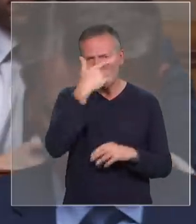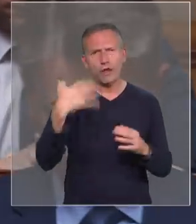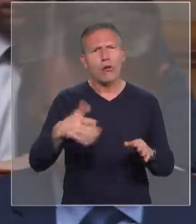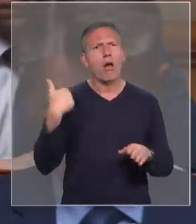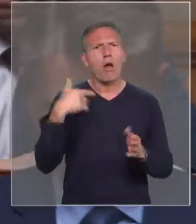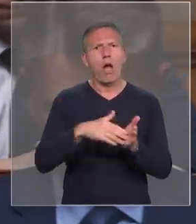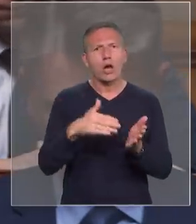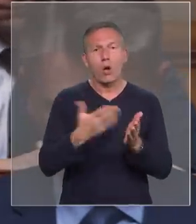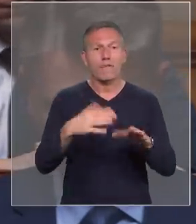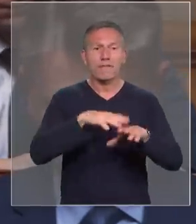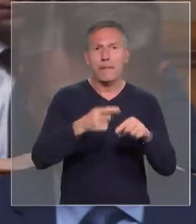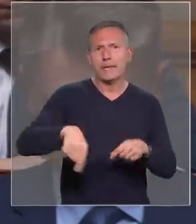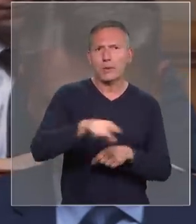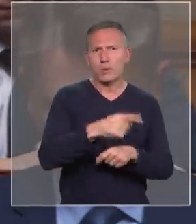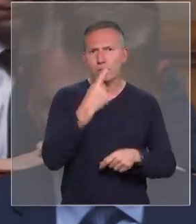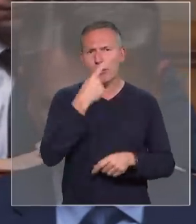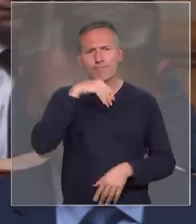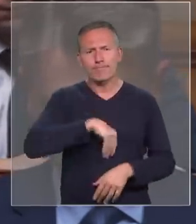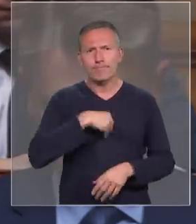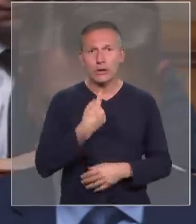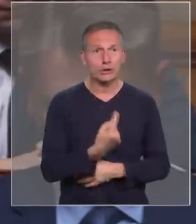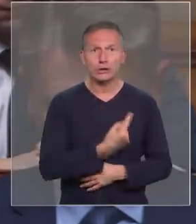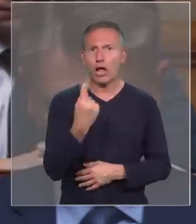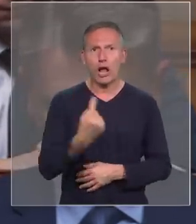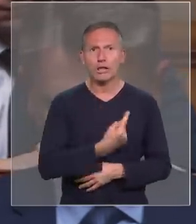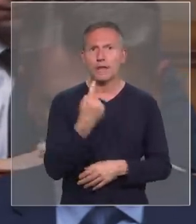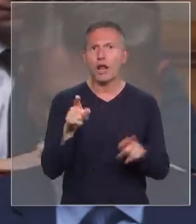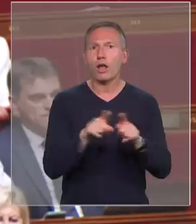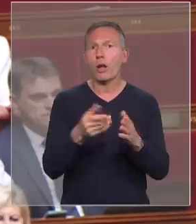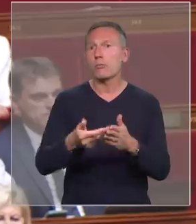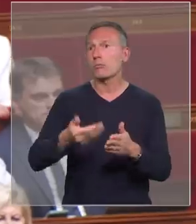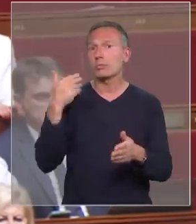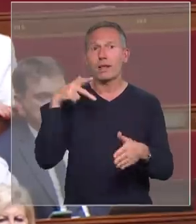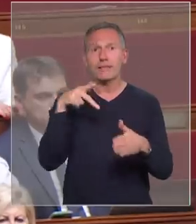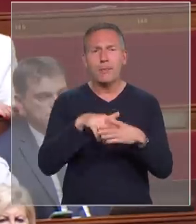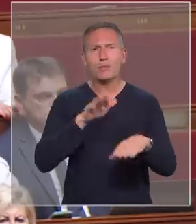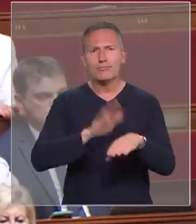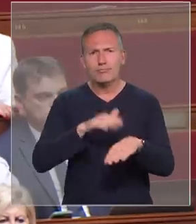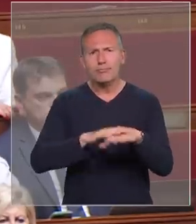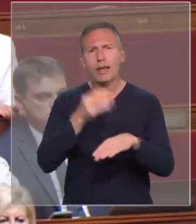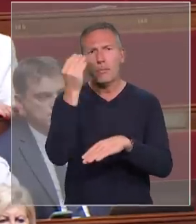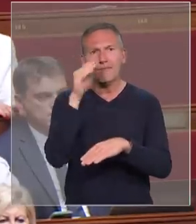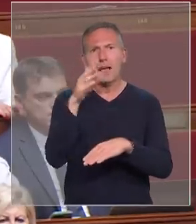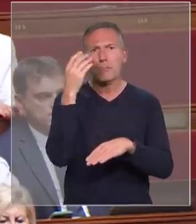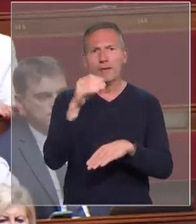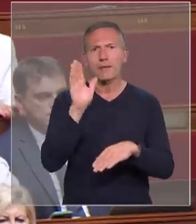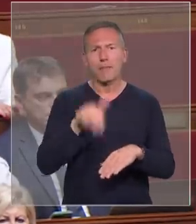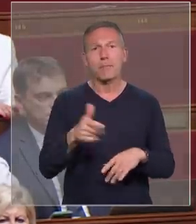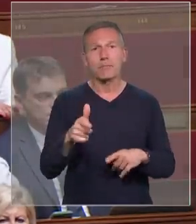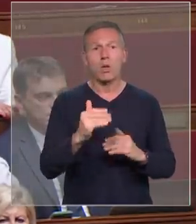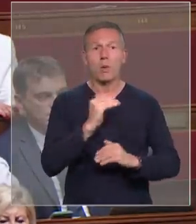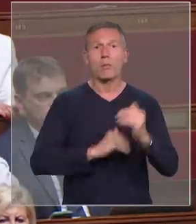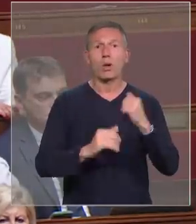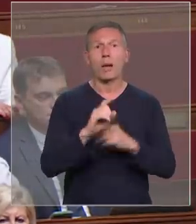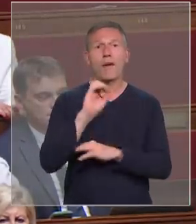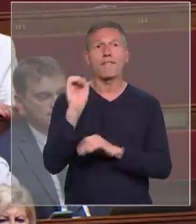aujourd'hui, les familles se sentent désespérément seules, comme depuis le début de leurs alertes. Le programme de prévention phare s'avère